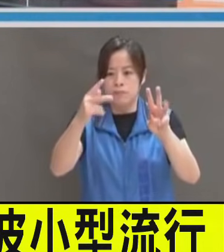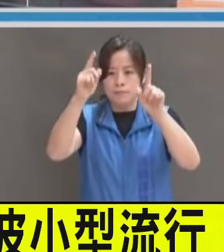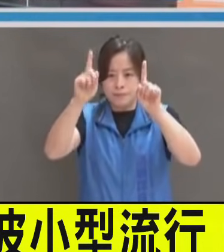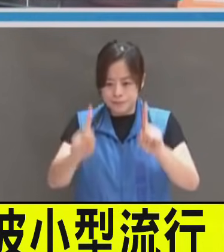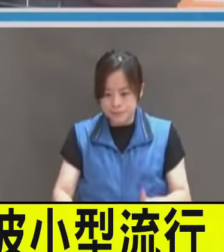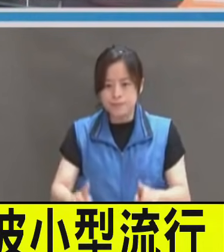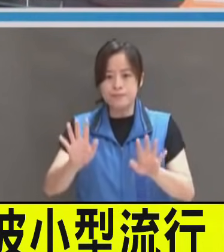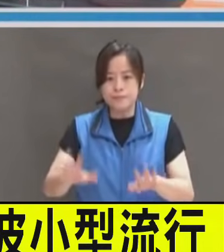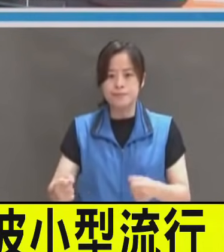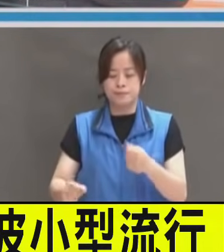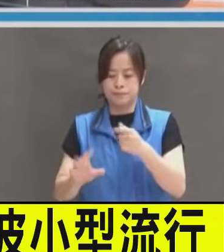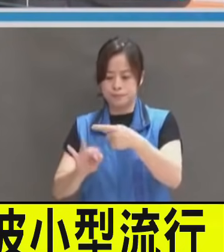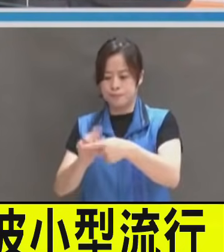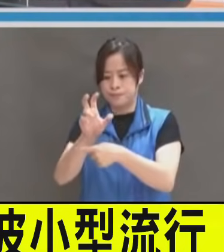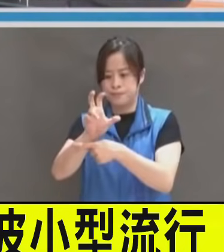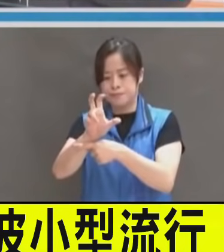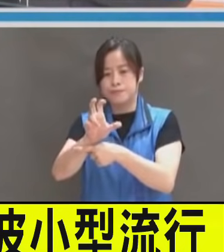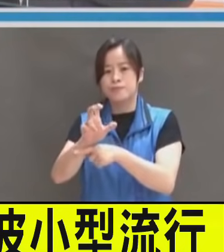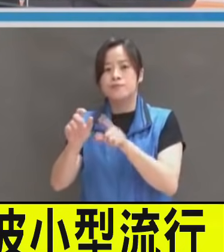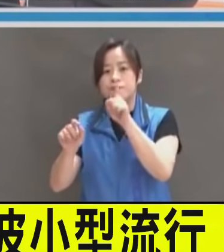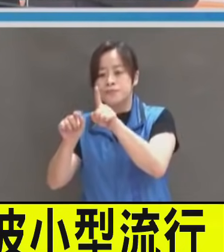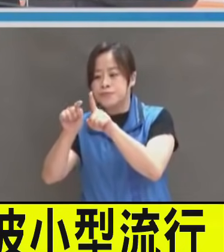那么全国目前是